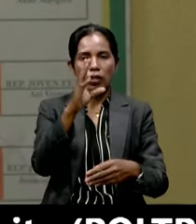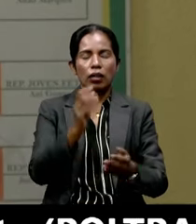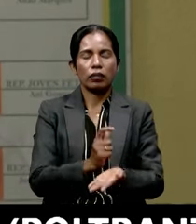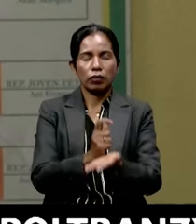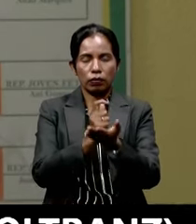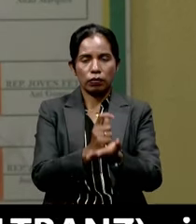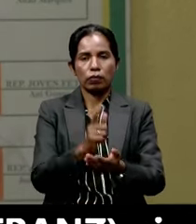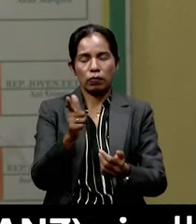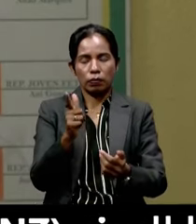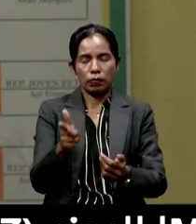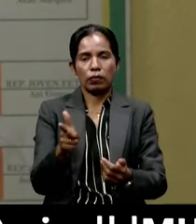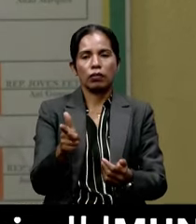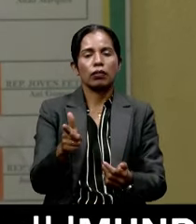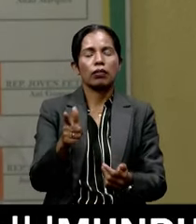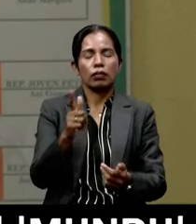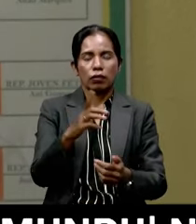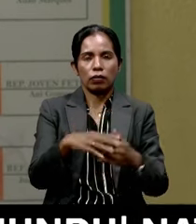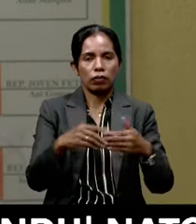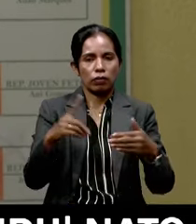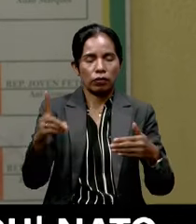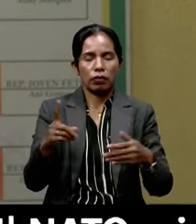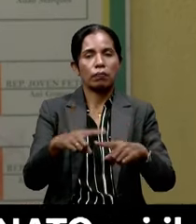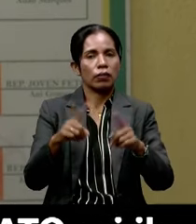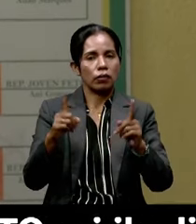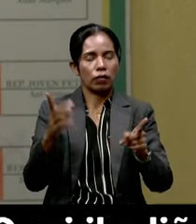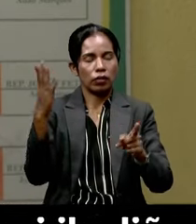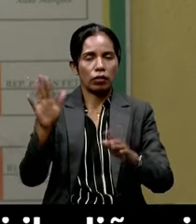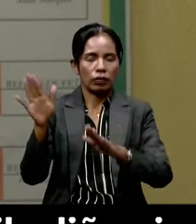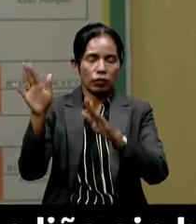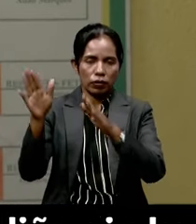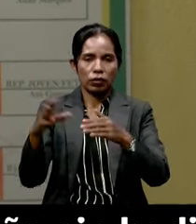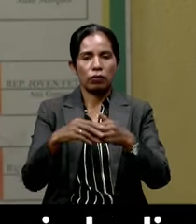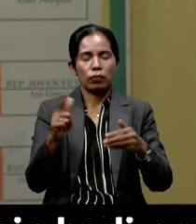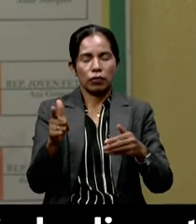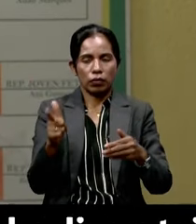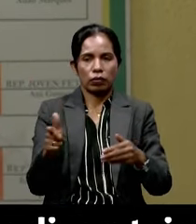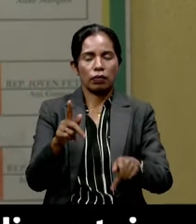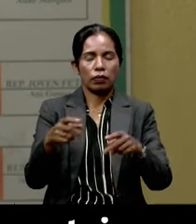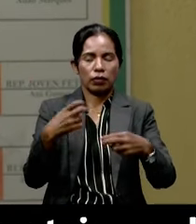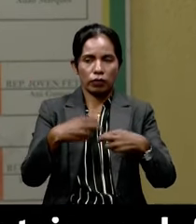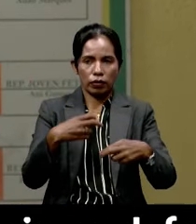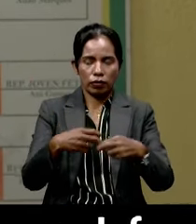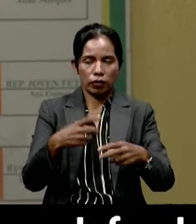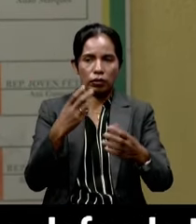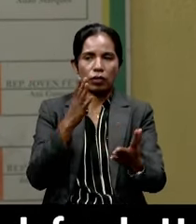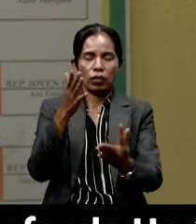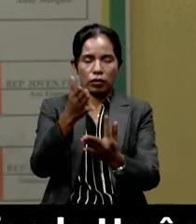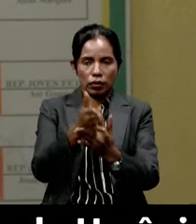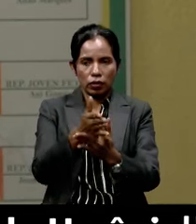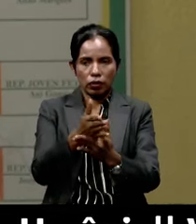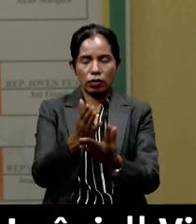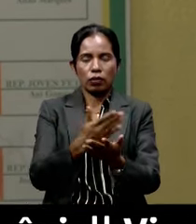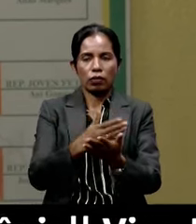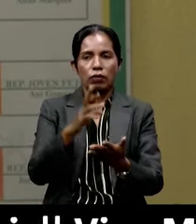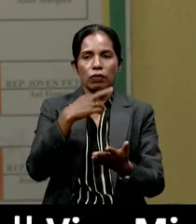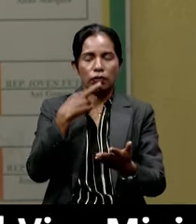pono $21 $22 entaun komunidade bit like ne difícil ta pe satu aseso poli ho